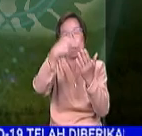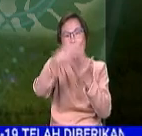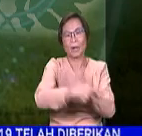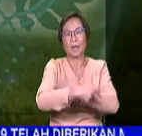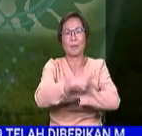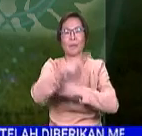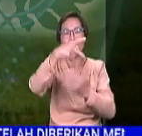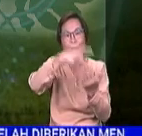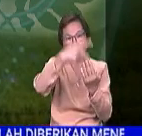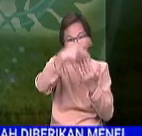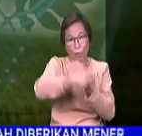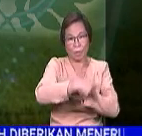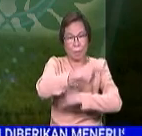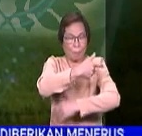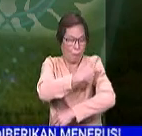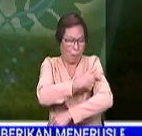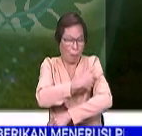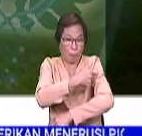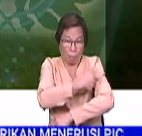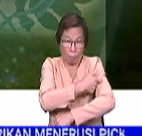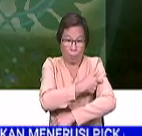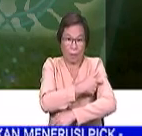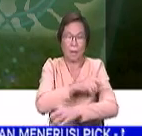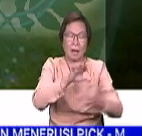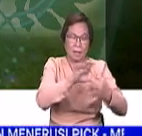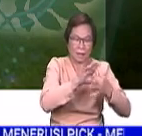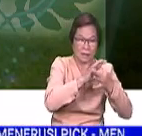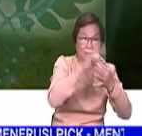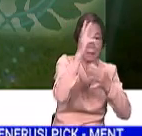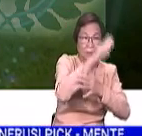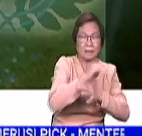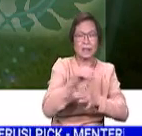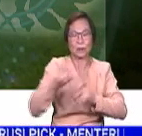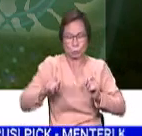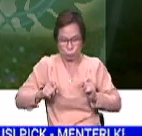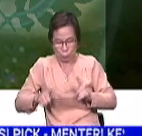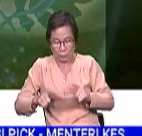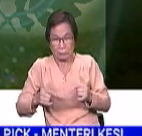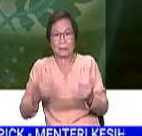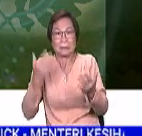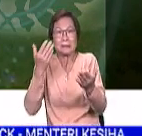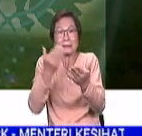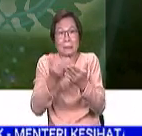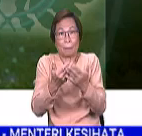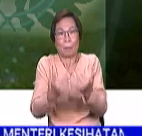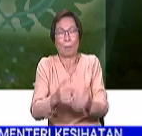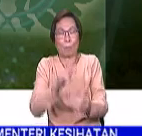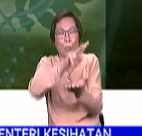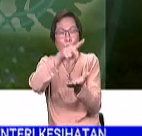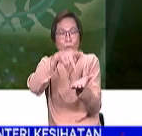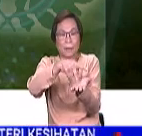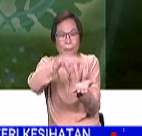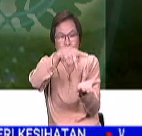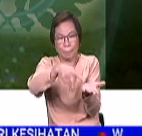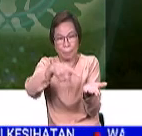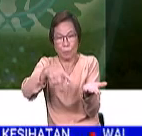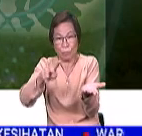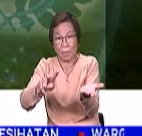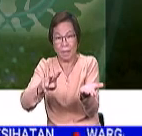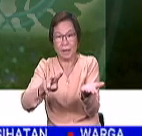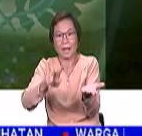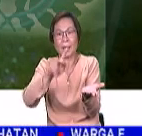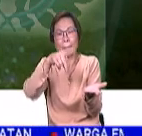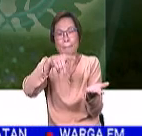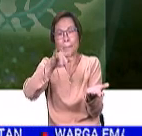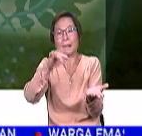program imunisasi industri komik 19 kerjasama awam swasta pikat setakat ini pusat pemberian vaksin PPP Kalsel